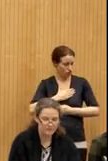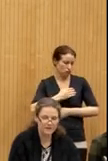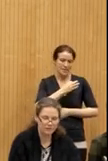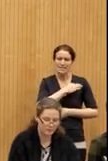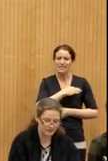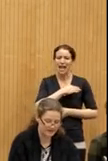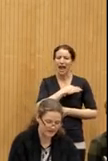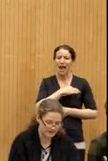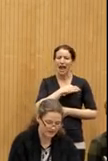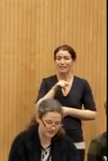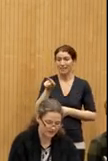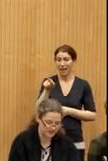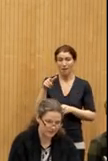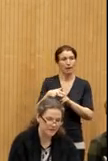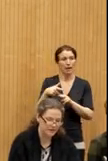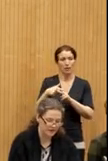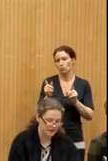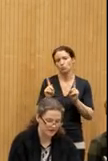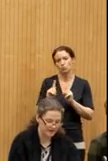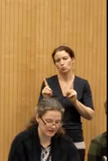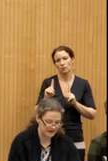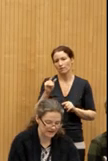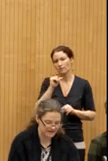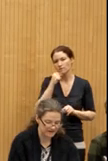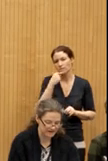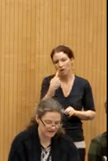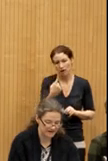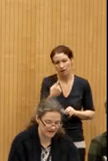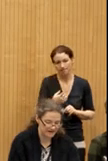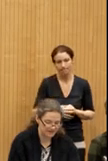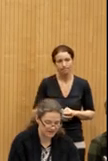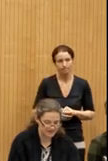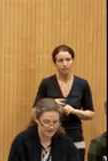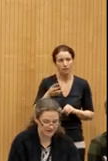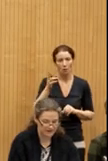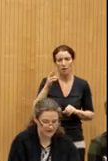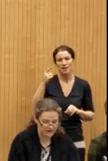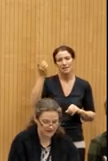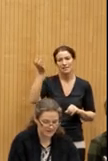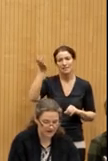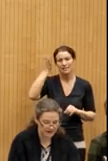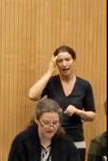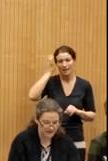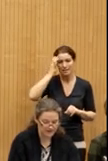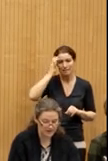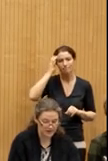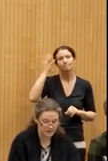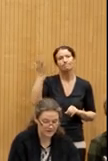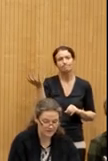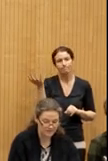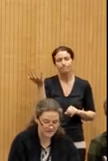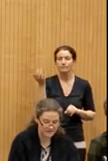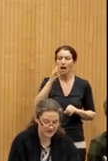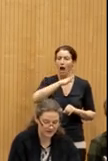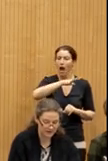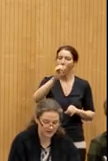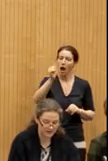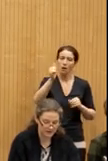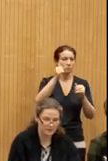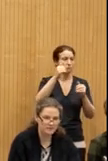nicht als Behinderung bezeichnen kann. Denn der Geist ist etwas, was wir alle in unserem